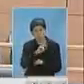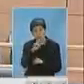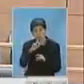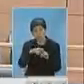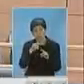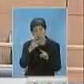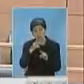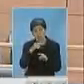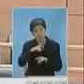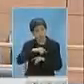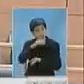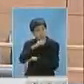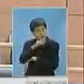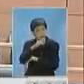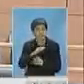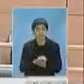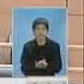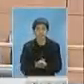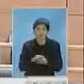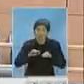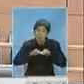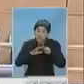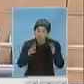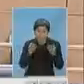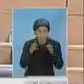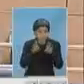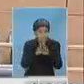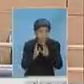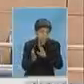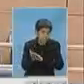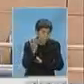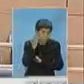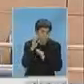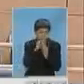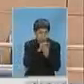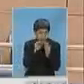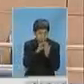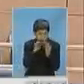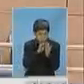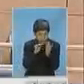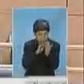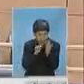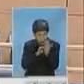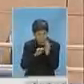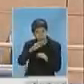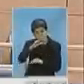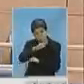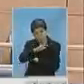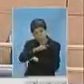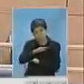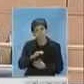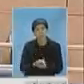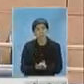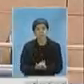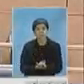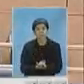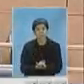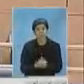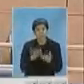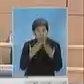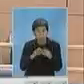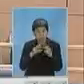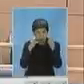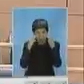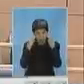ธันวาคมตอนบ่ายแถลงปิดคดีเช้าครับอ่านคำพิพากษาบ่ายแล้วก็